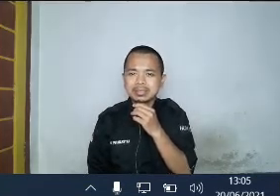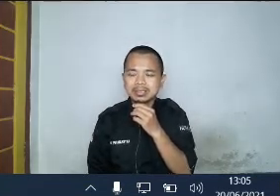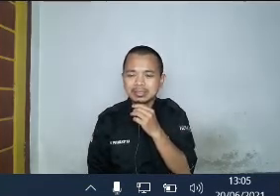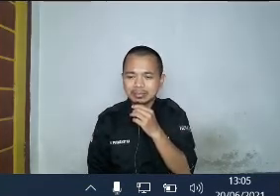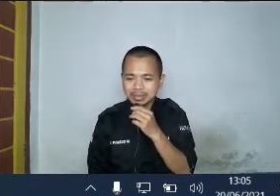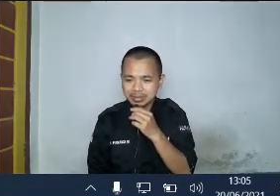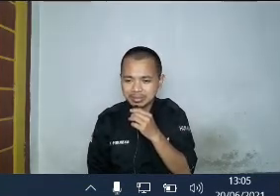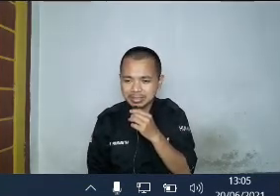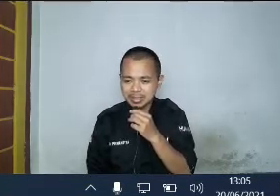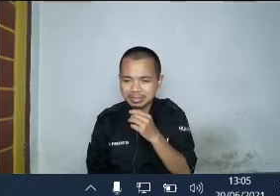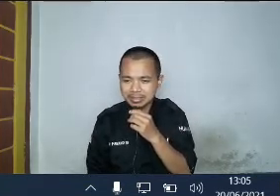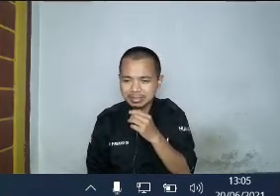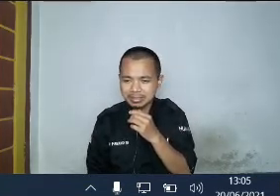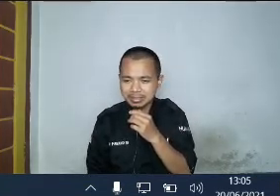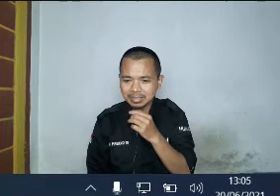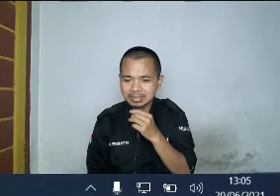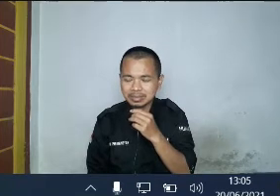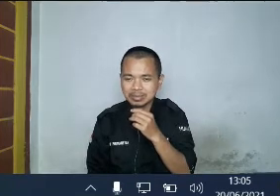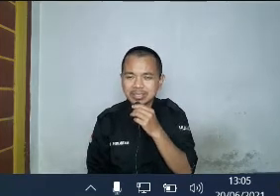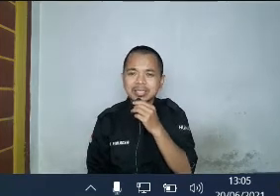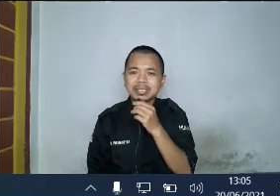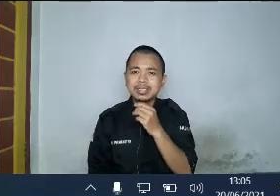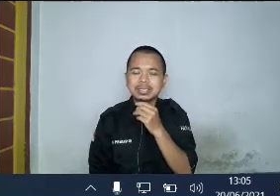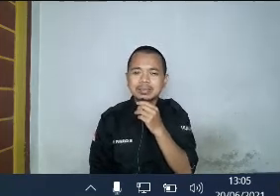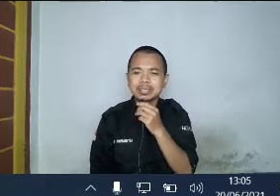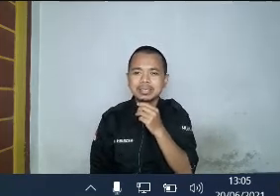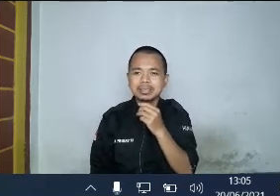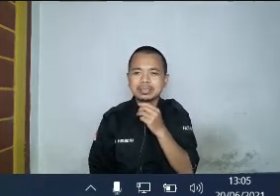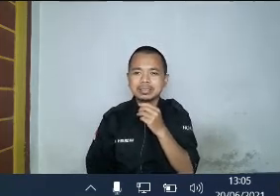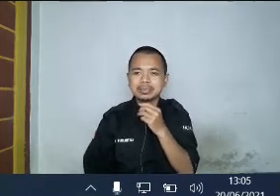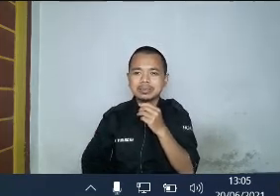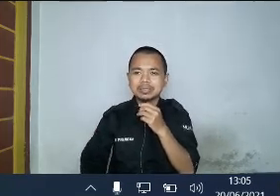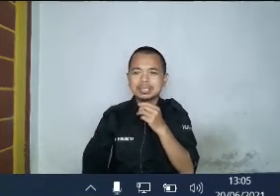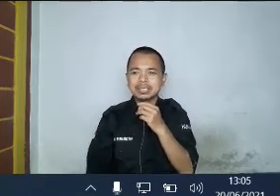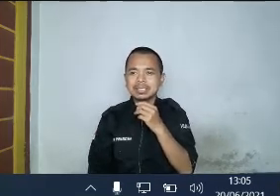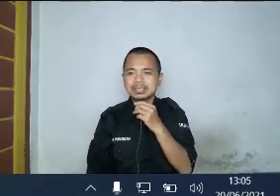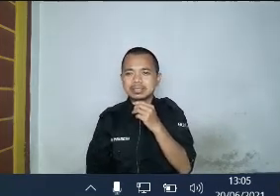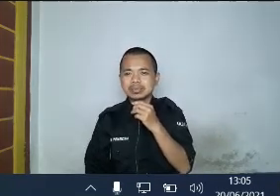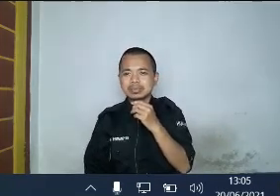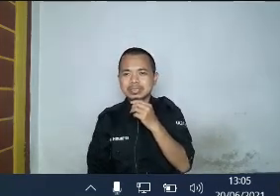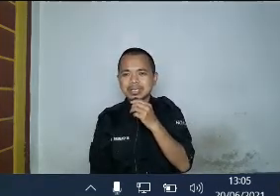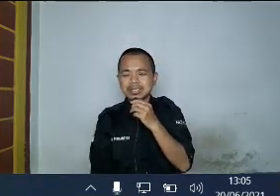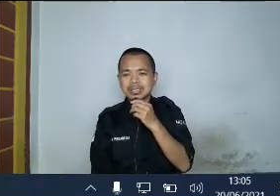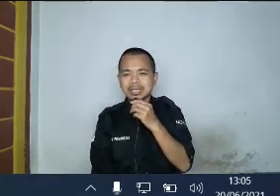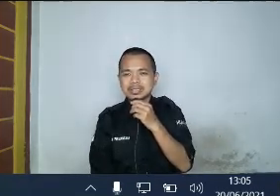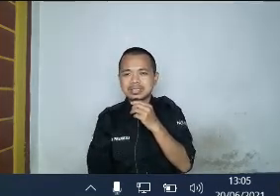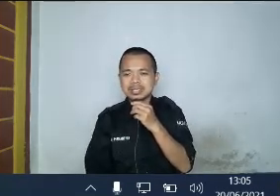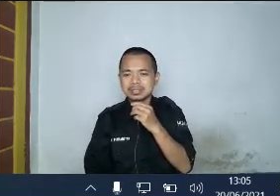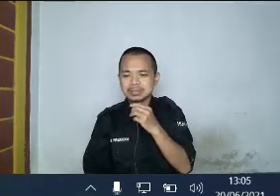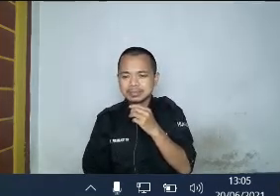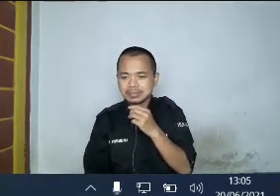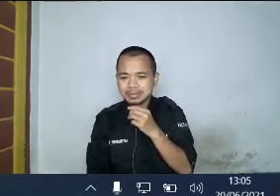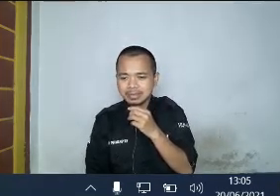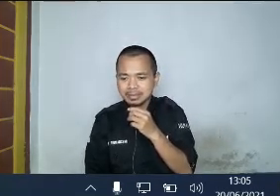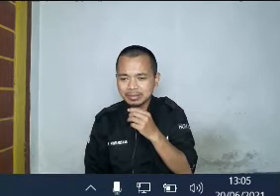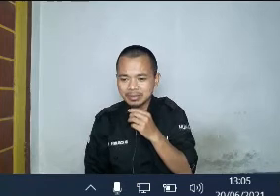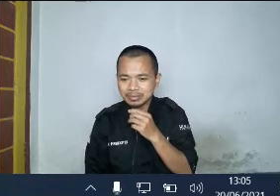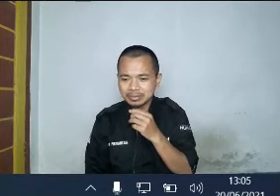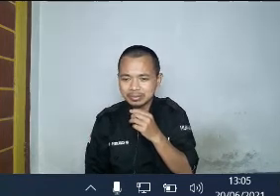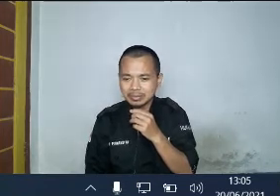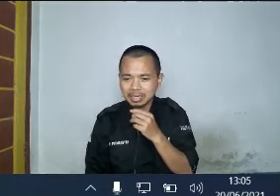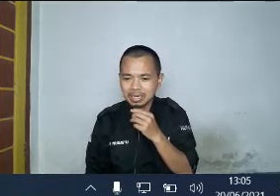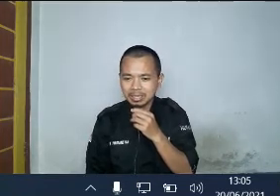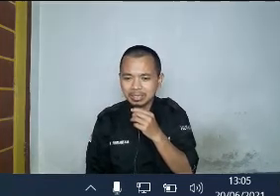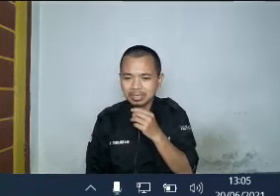jadi baru sekarang dieksekusi Lagian hari kemarin kata temen-temen yang lain katanya belum bisa diakses ya